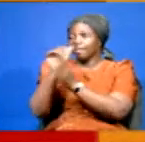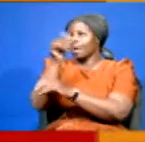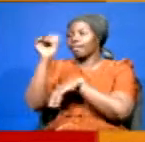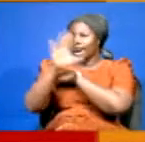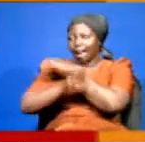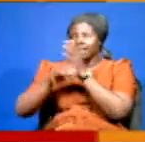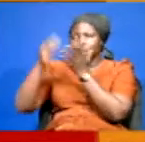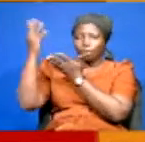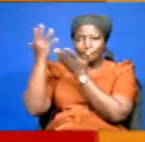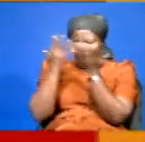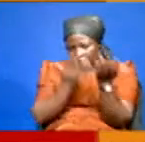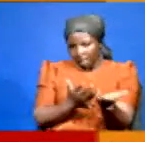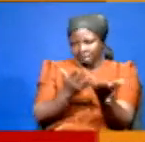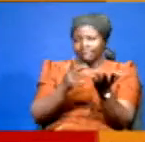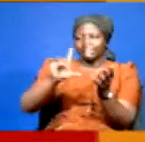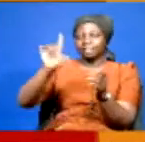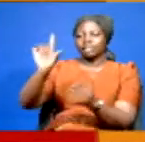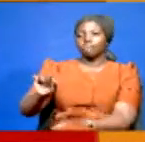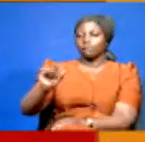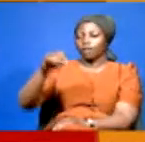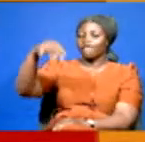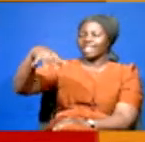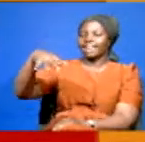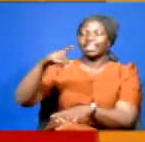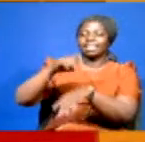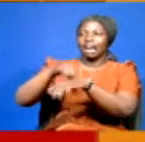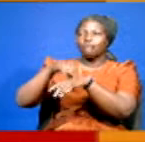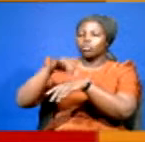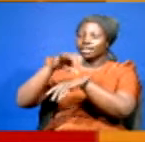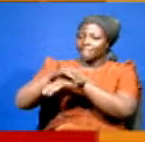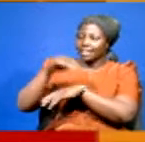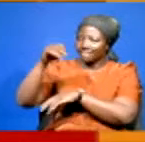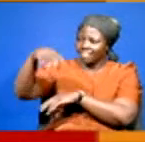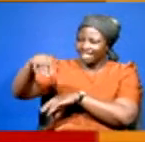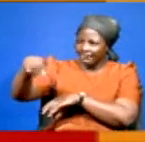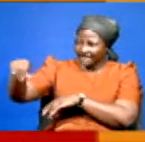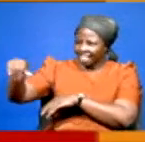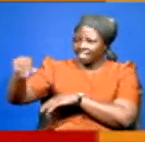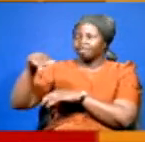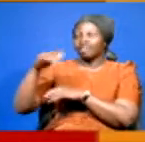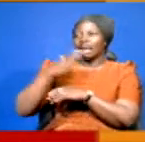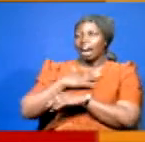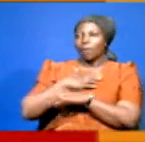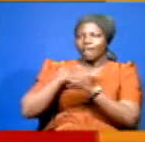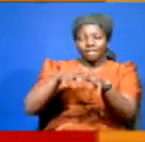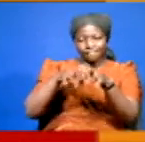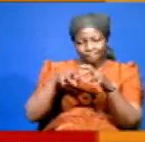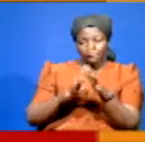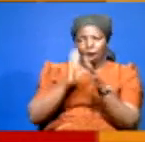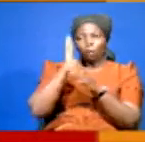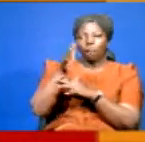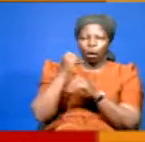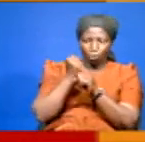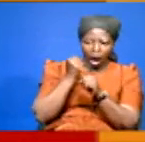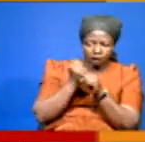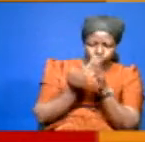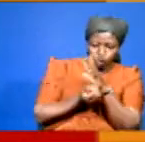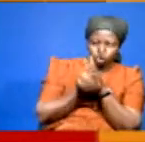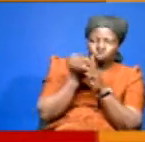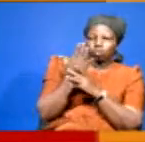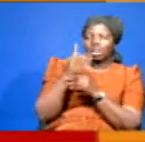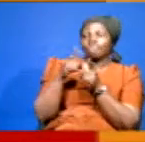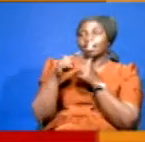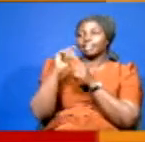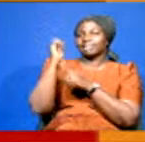chini. Ambapo tukipata ile mbolea, wakulima wetu watazalisha, nchi kama Kenya itakuwa sustainable. Kwa hivyo ningependa